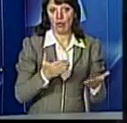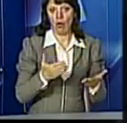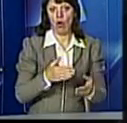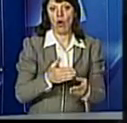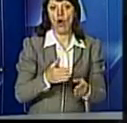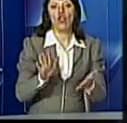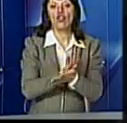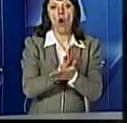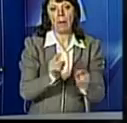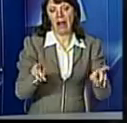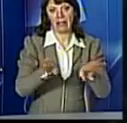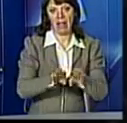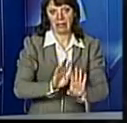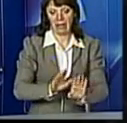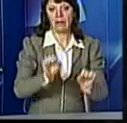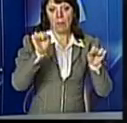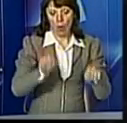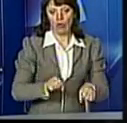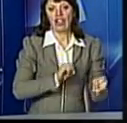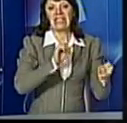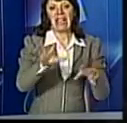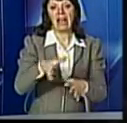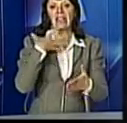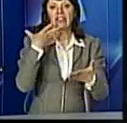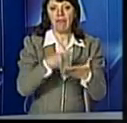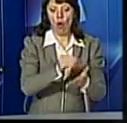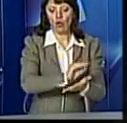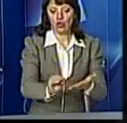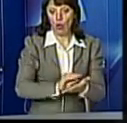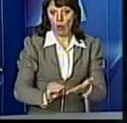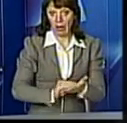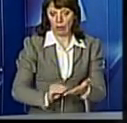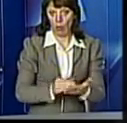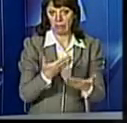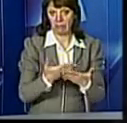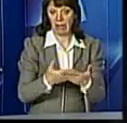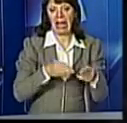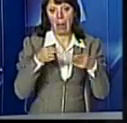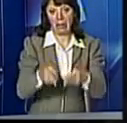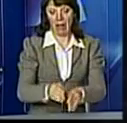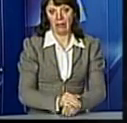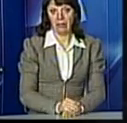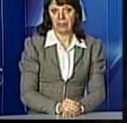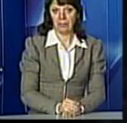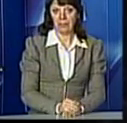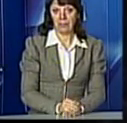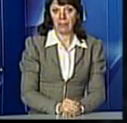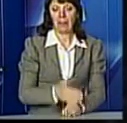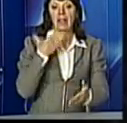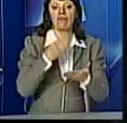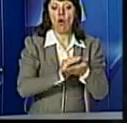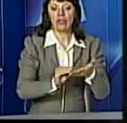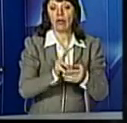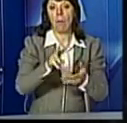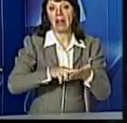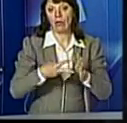номер не закритий тобто він може здати свою здав свою сторінку скажемо ну кримінал так свою статтю яку